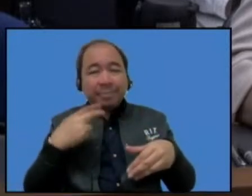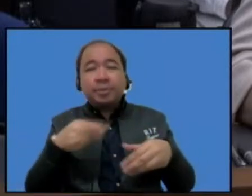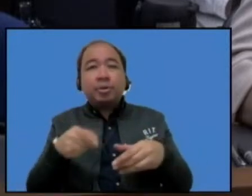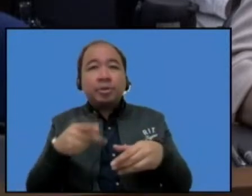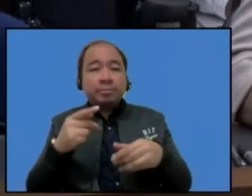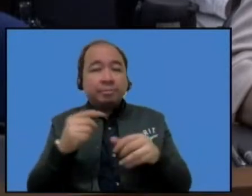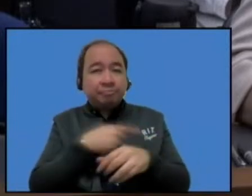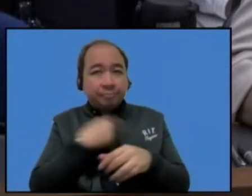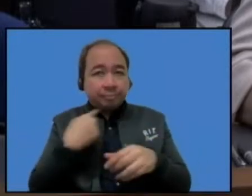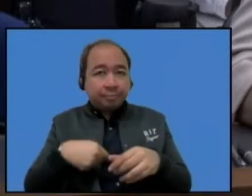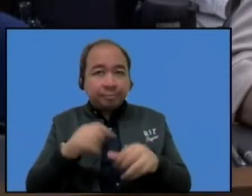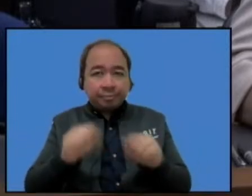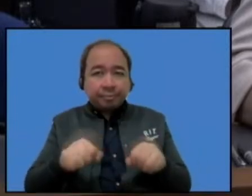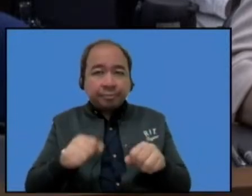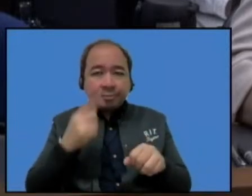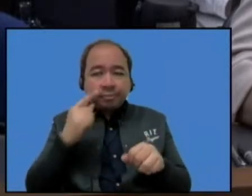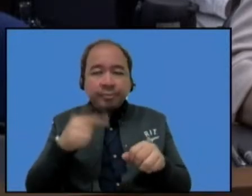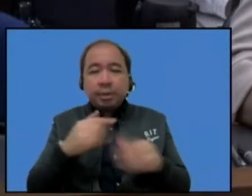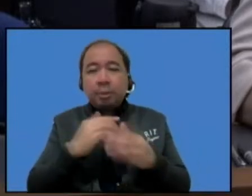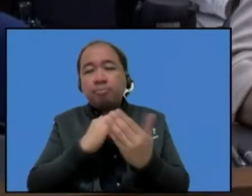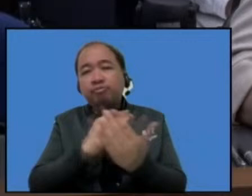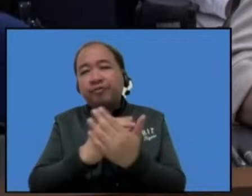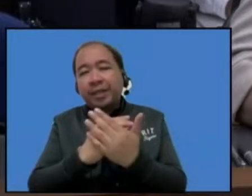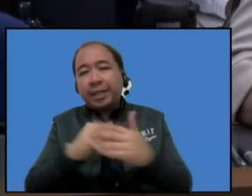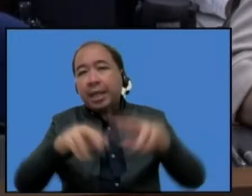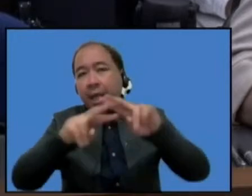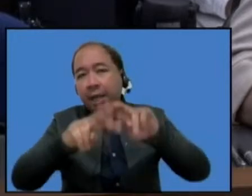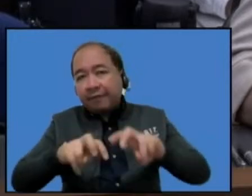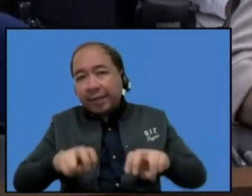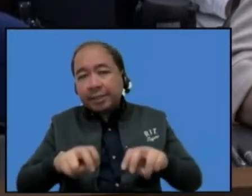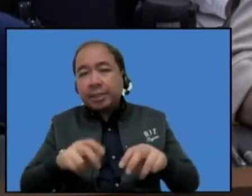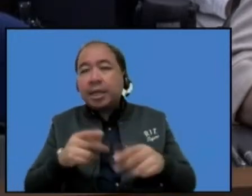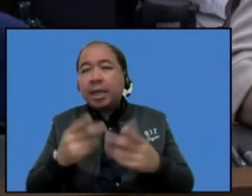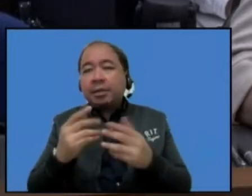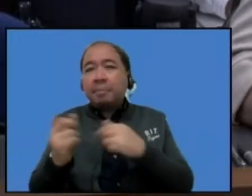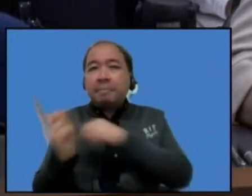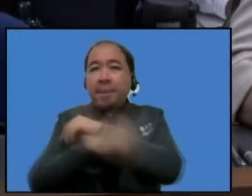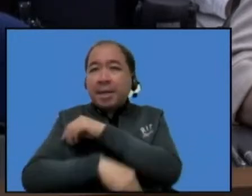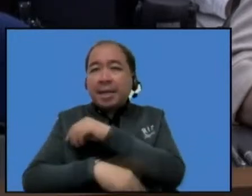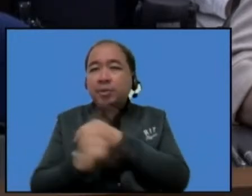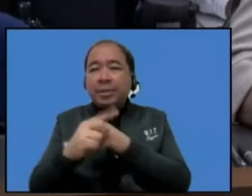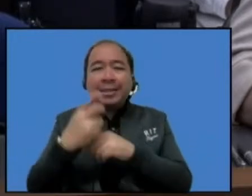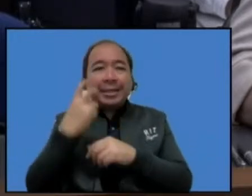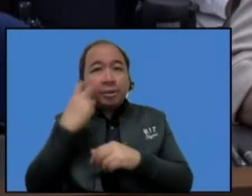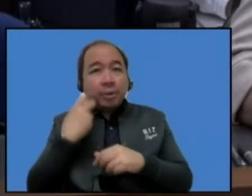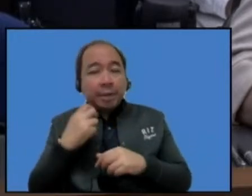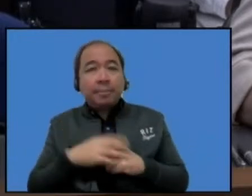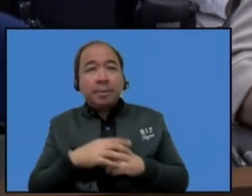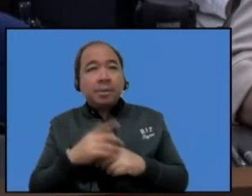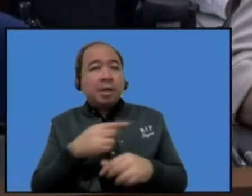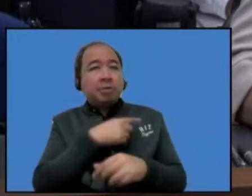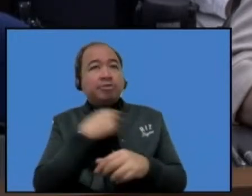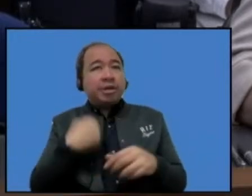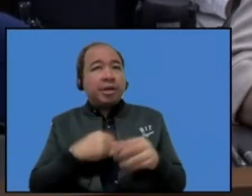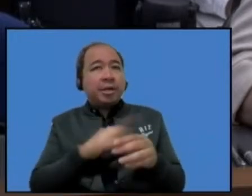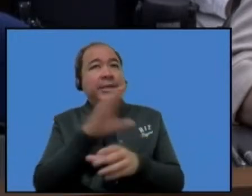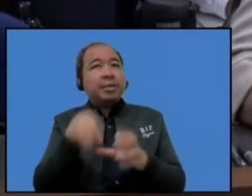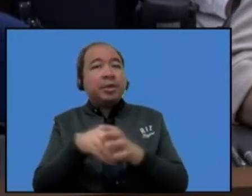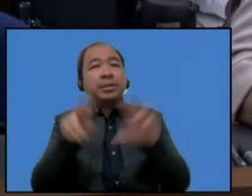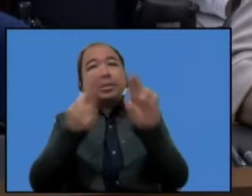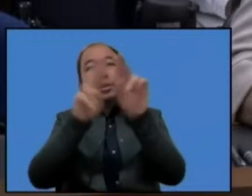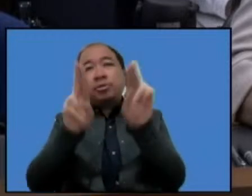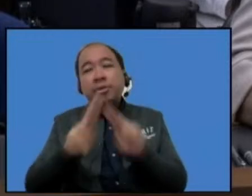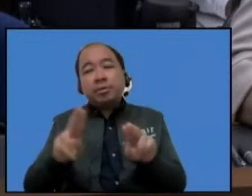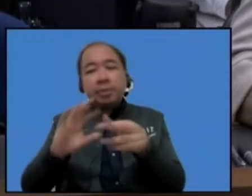渡犯罪的能力，深入开展国际合作，利用跨国、区域和双边机